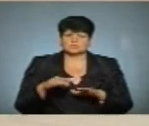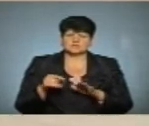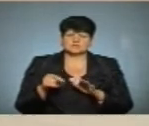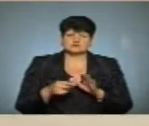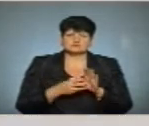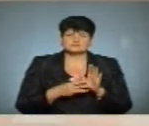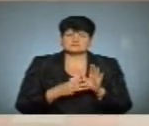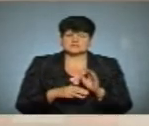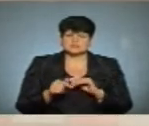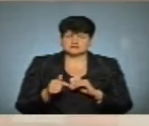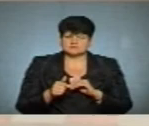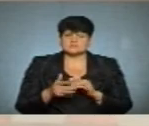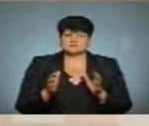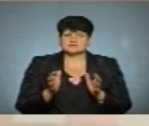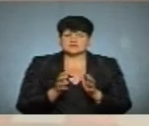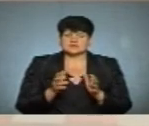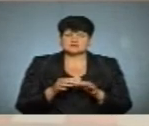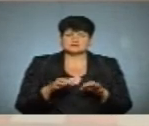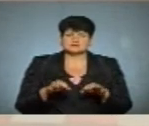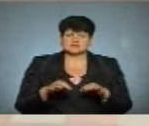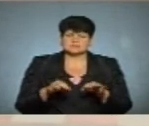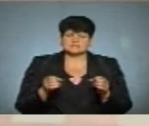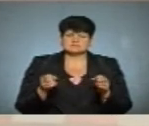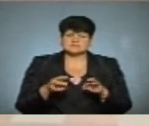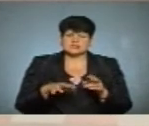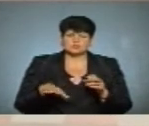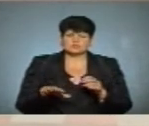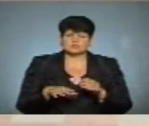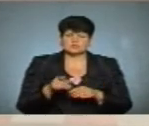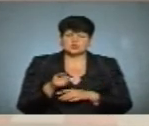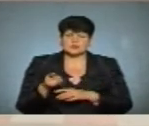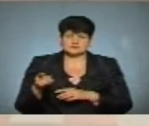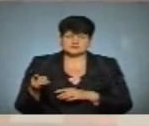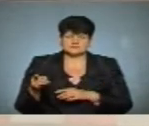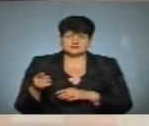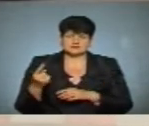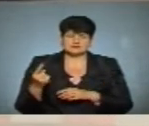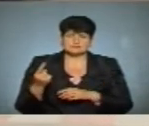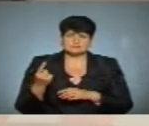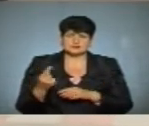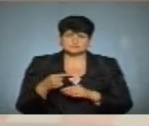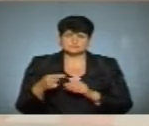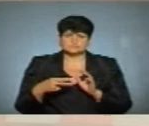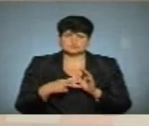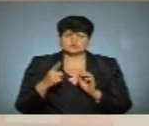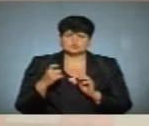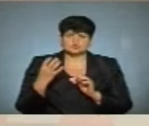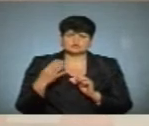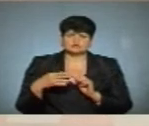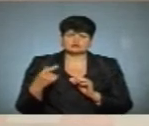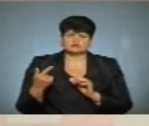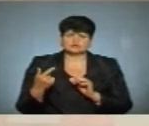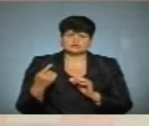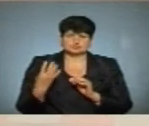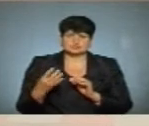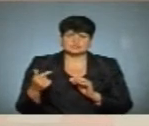1080 гривень. Зберігання транспортного засобу на спеціальному майданчику стоянці. За першу сьому добу включно 144 гривні,